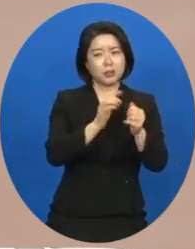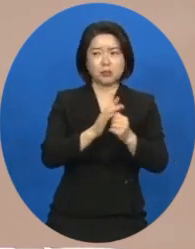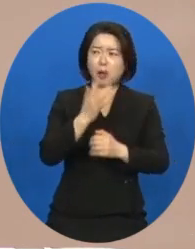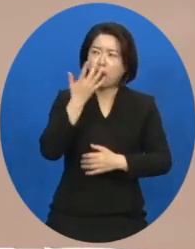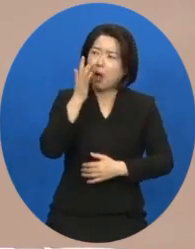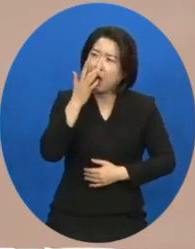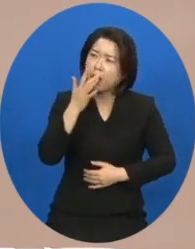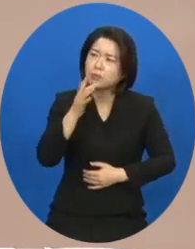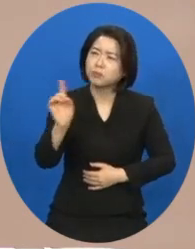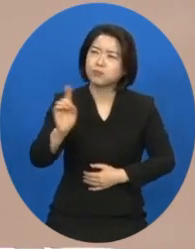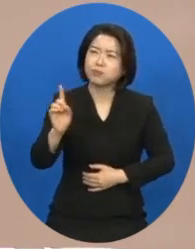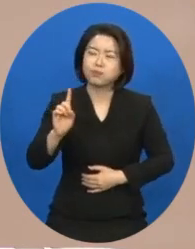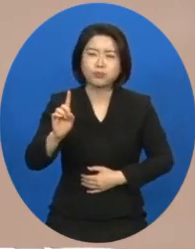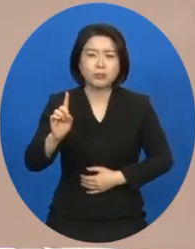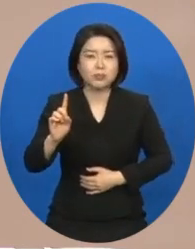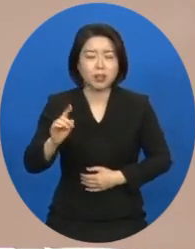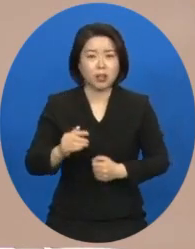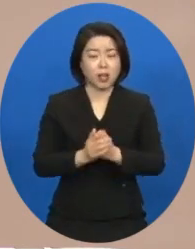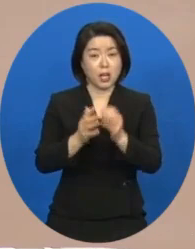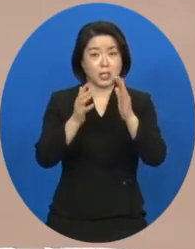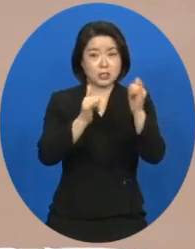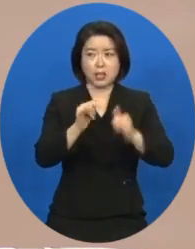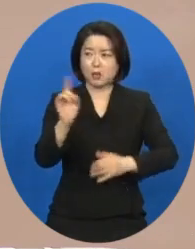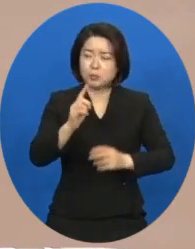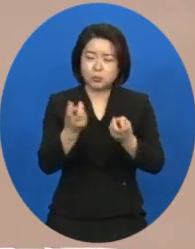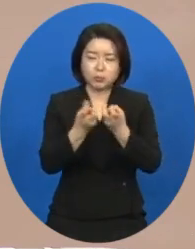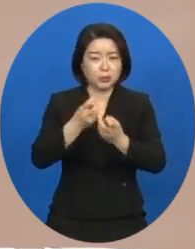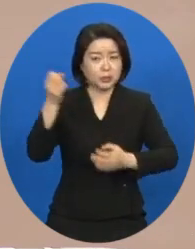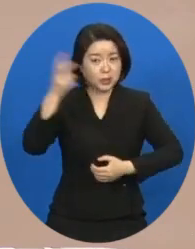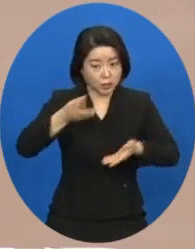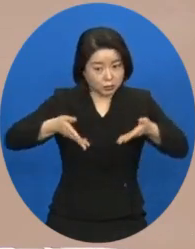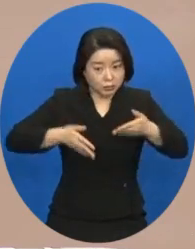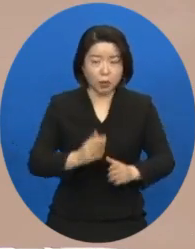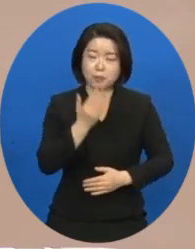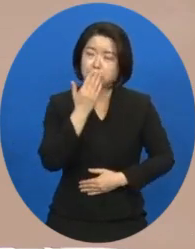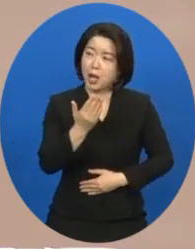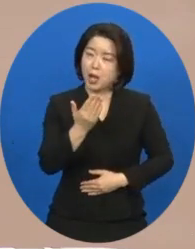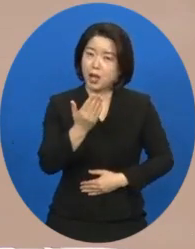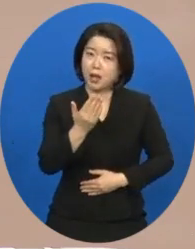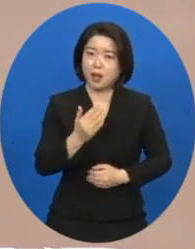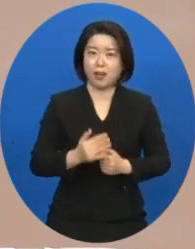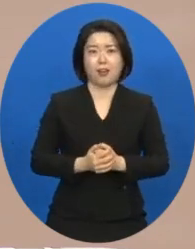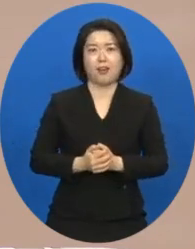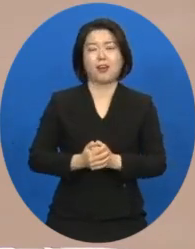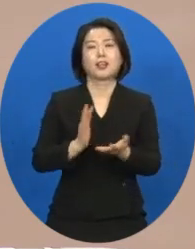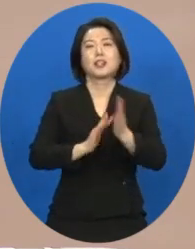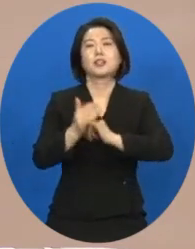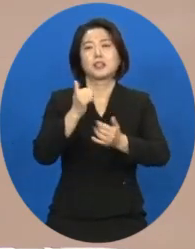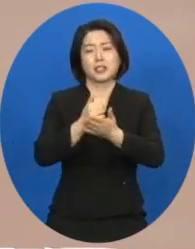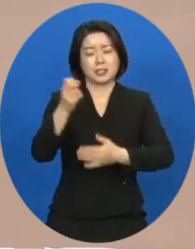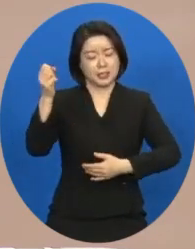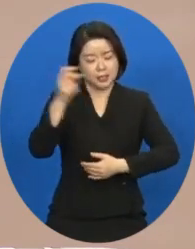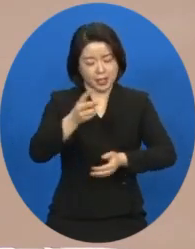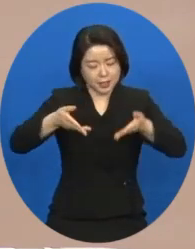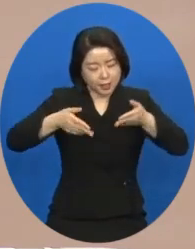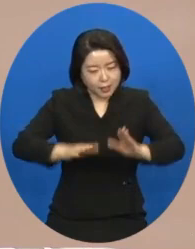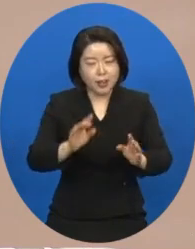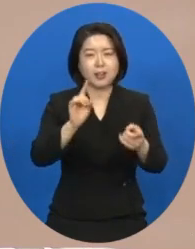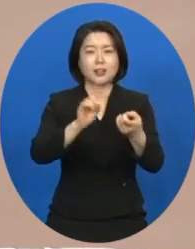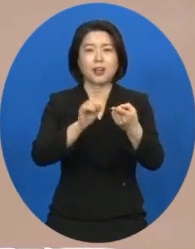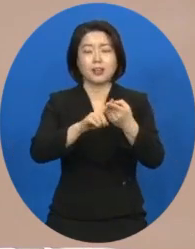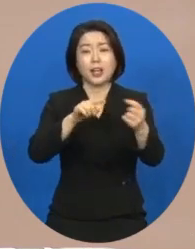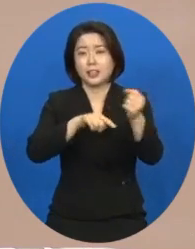알아들었어요. 아니, 사람이 어떻게 다시 날 수 있나? 그래서 예수님께서 다시 나야 된다는 것이